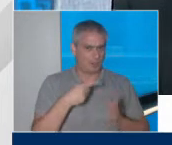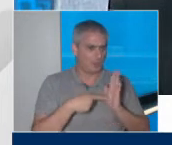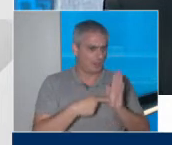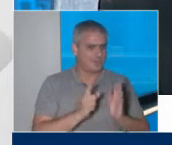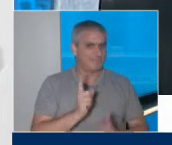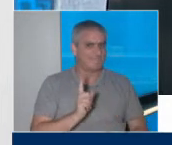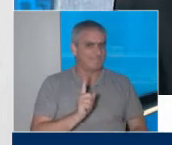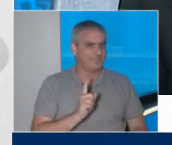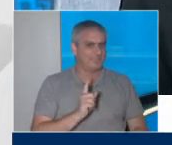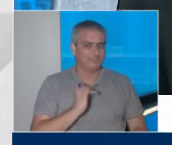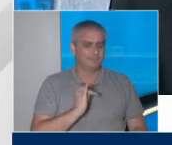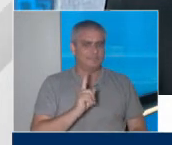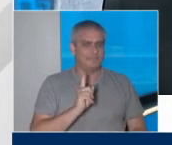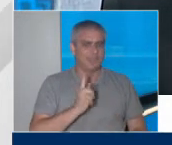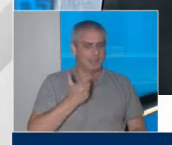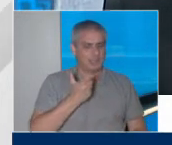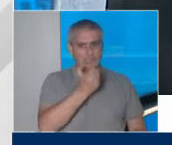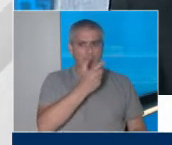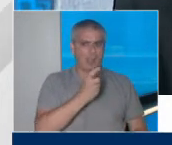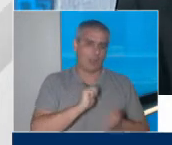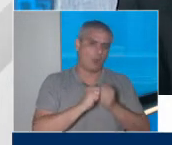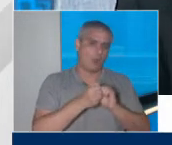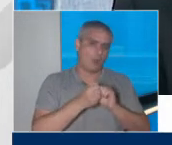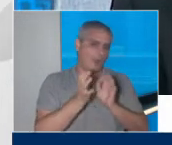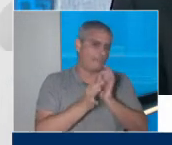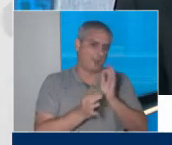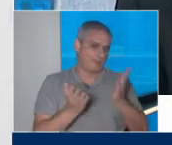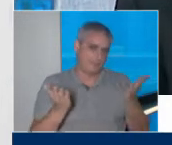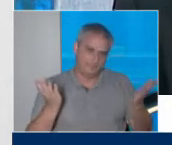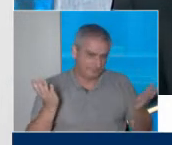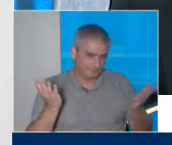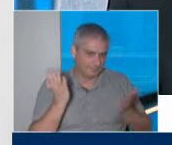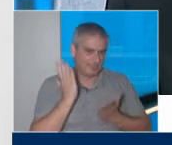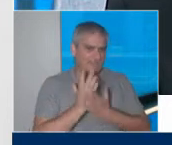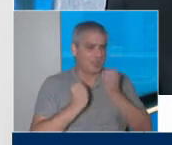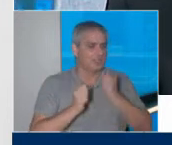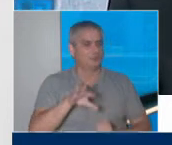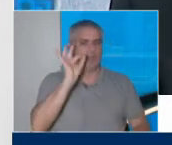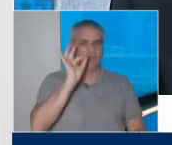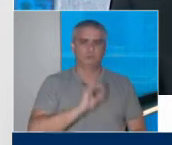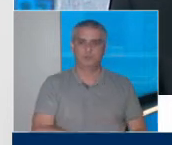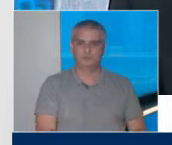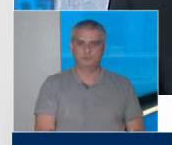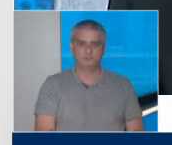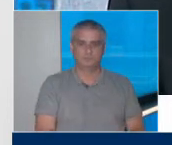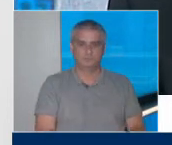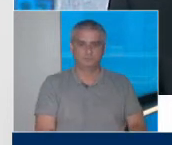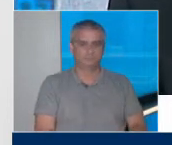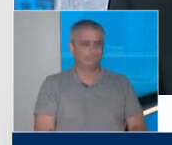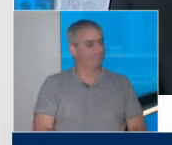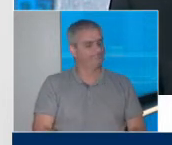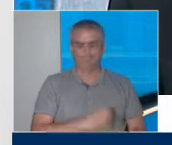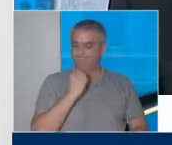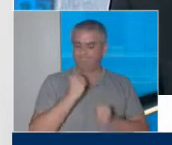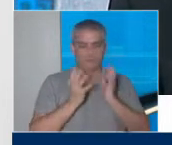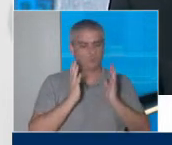מי בדיוק, איזו יד בדיוק לחצה על ההדק, או שאלה פרטים שכבר קשה להגיע אליהם? לדעתי קשה מאוד